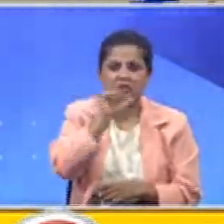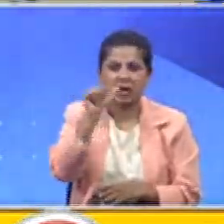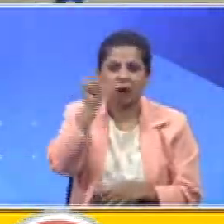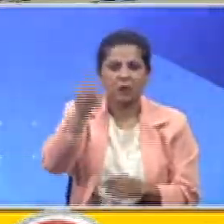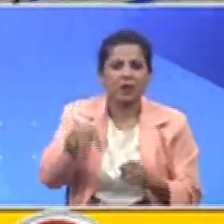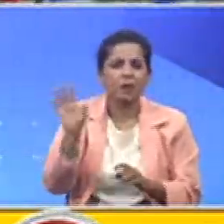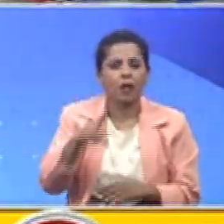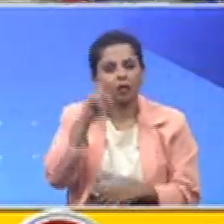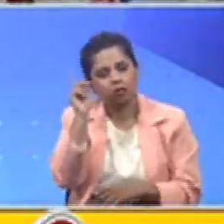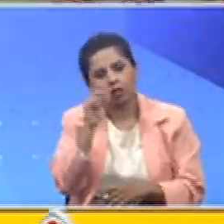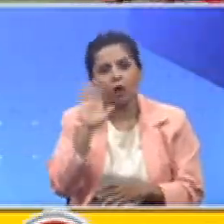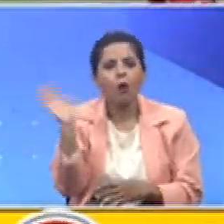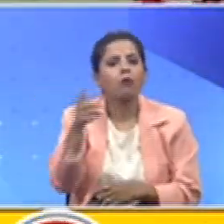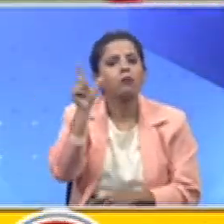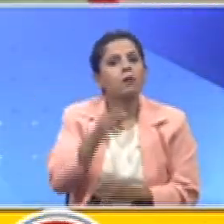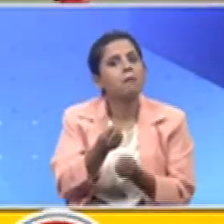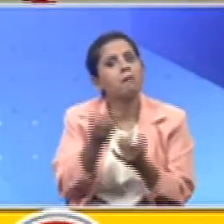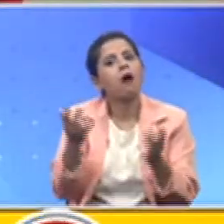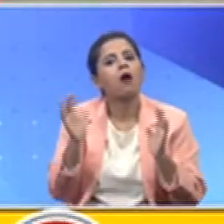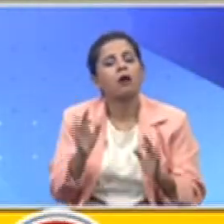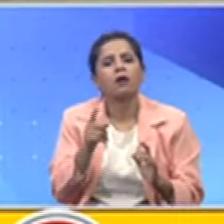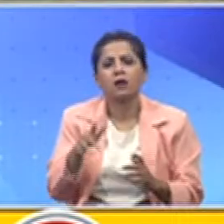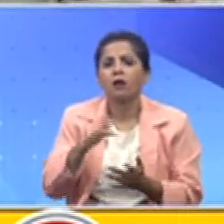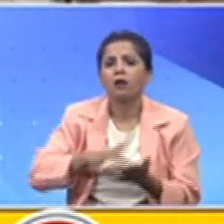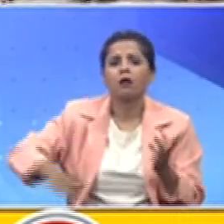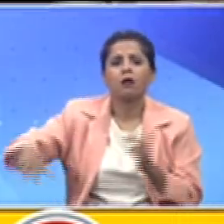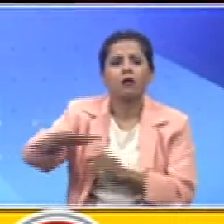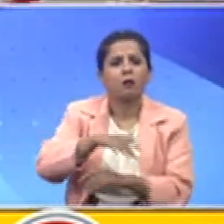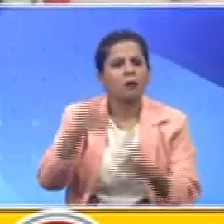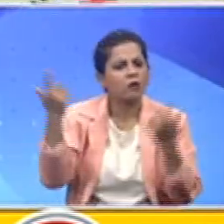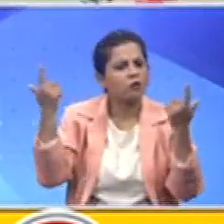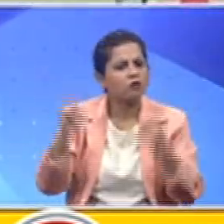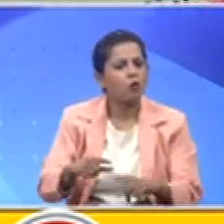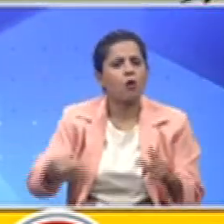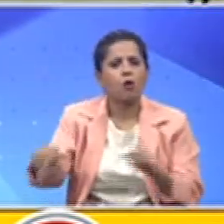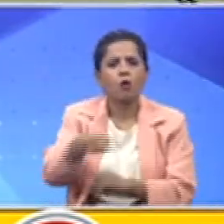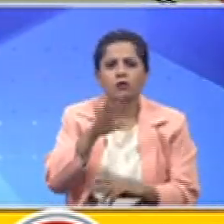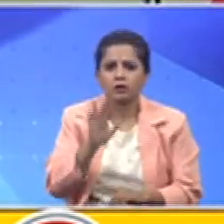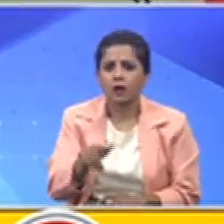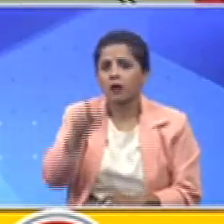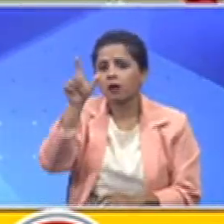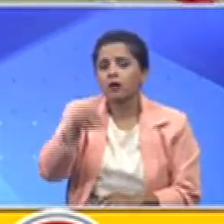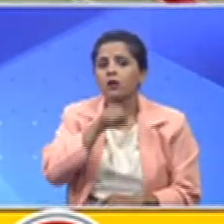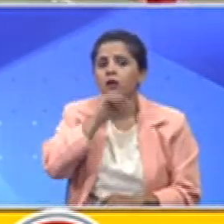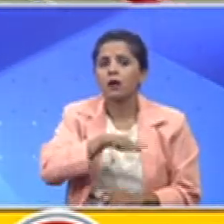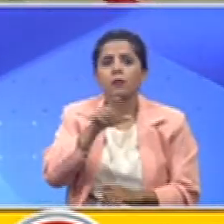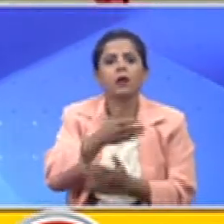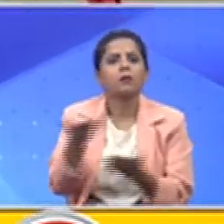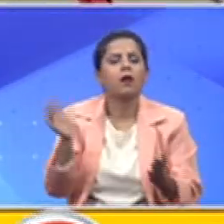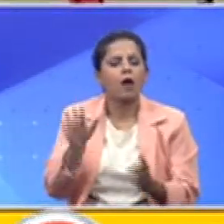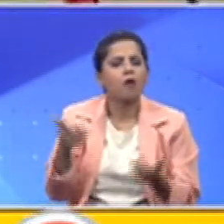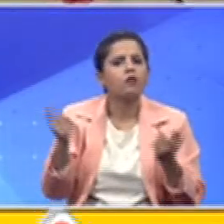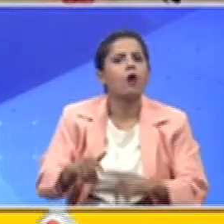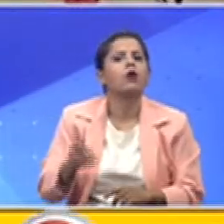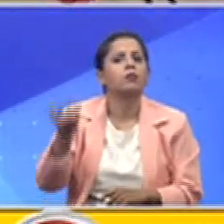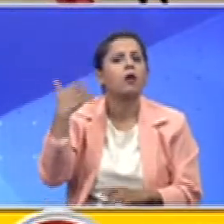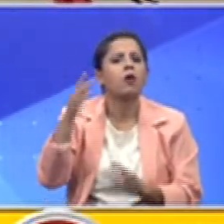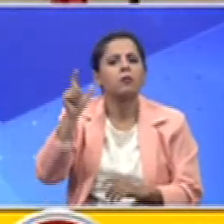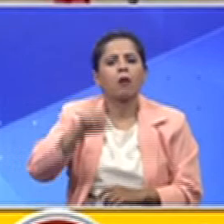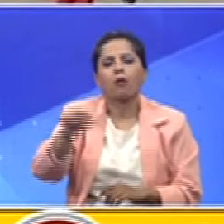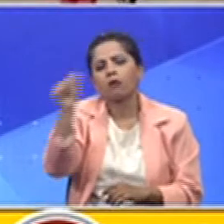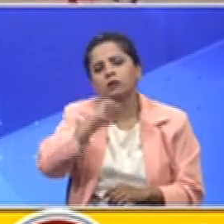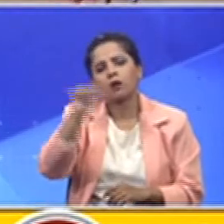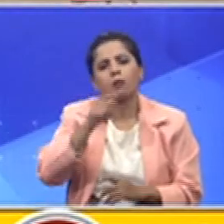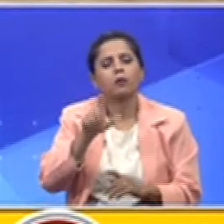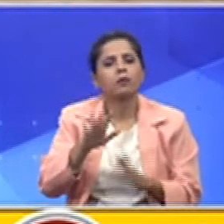में था। इस माहौल का सबसे बड़ा नुकसान यहाँ के युवाओं को हो रहा था। एक